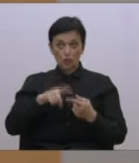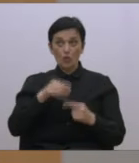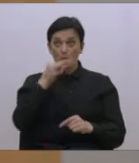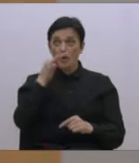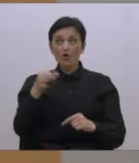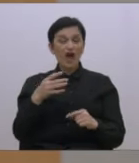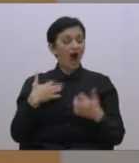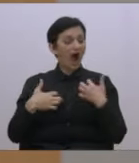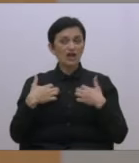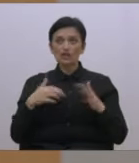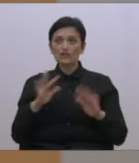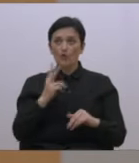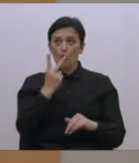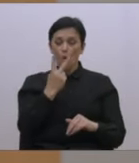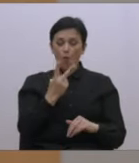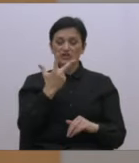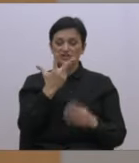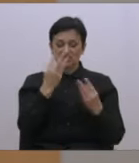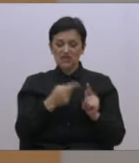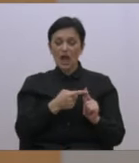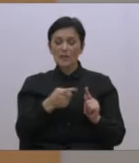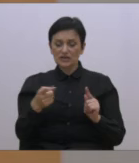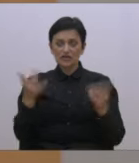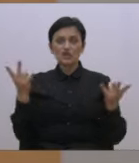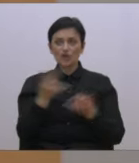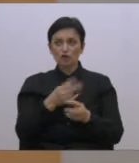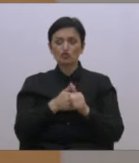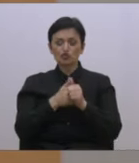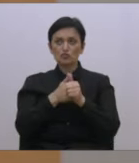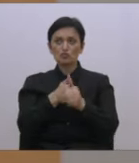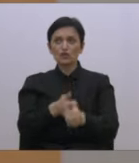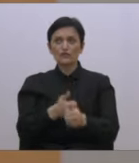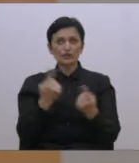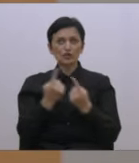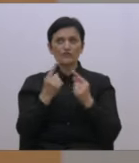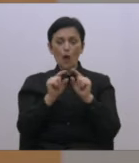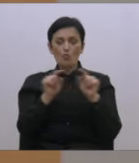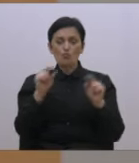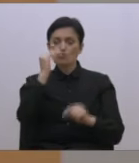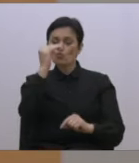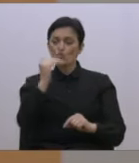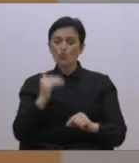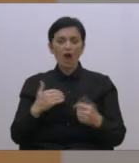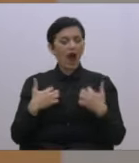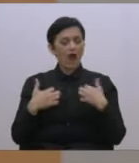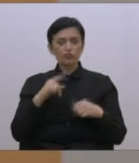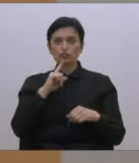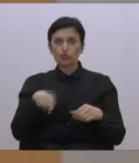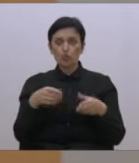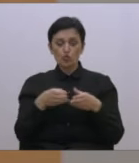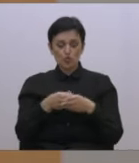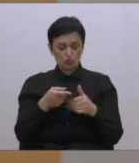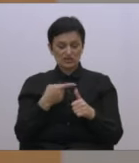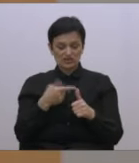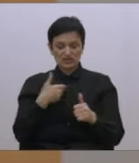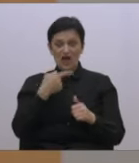არსად გეჩქარება ორი დღეს სამი დღეს რამდენიც არ უნდა დაჭirdეს მიყვეთ ჩაულებრივად მოხლობრივად არსად არ მიჩქარებთ გუნდის სახელით გეუბნებით